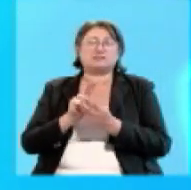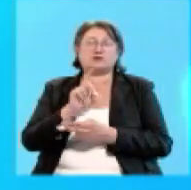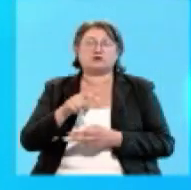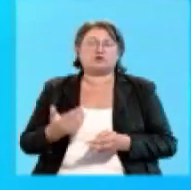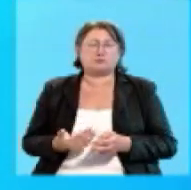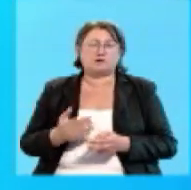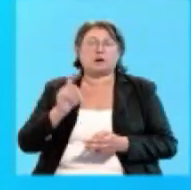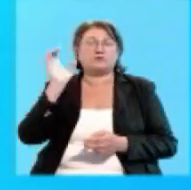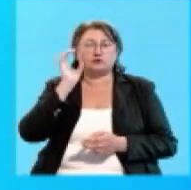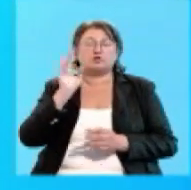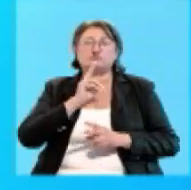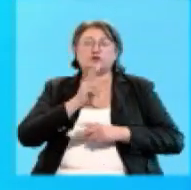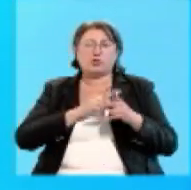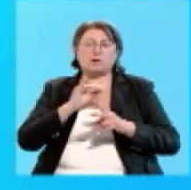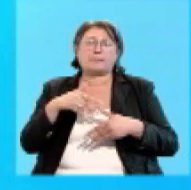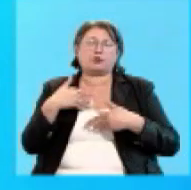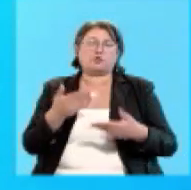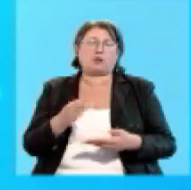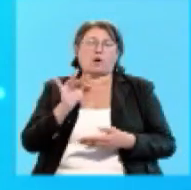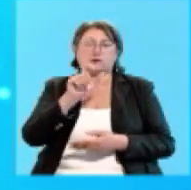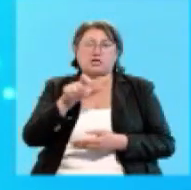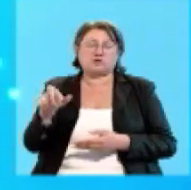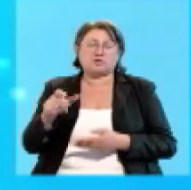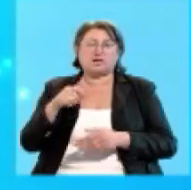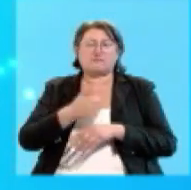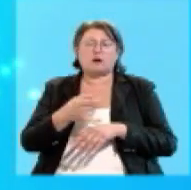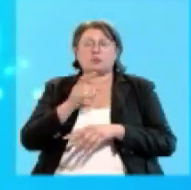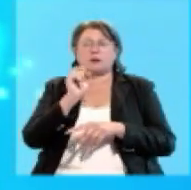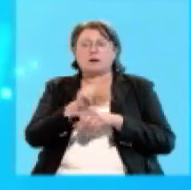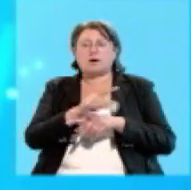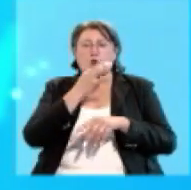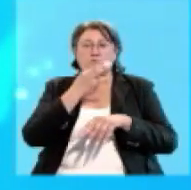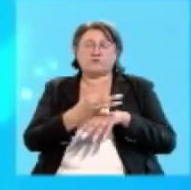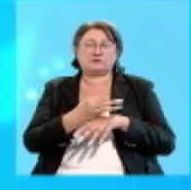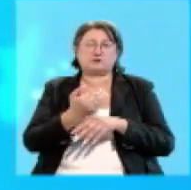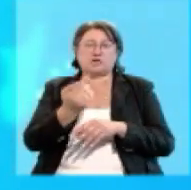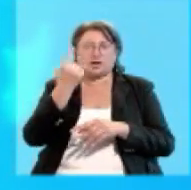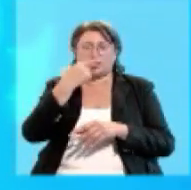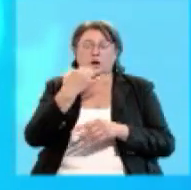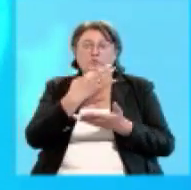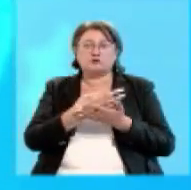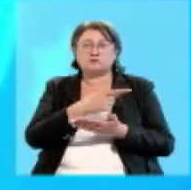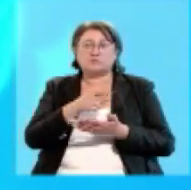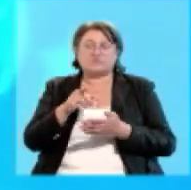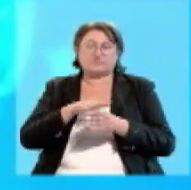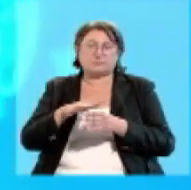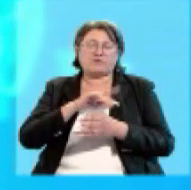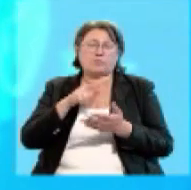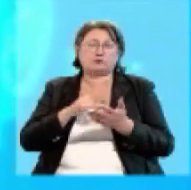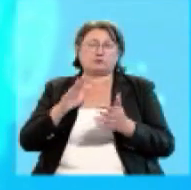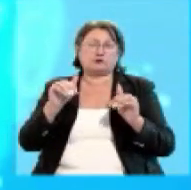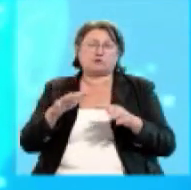Азаматтардың шағымы мен ұсынысын тыңдаған өңір басшысы жауапты тұлғаларға тапсырма жүктеп, мәселелер жақын арада шешімін табатынын